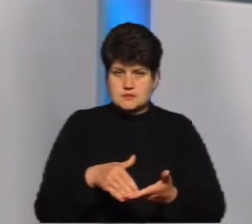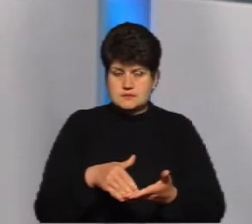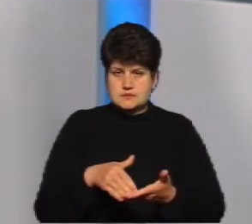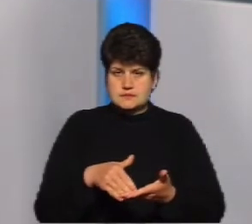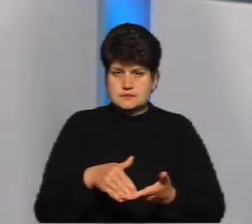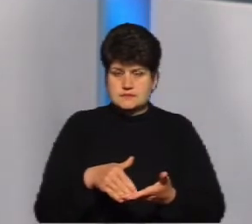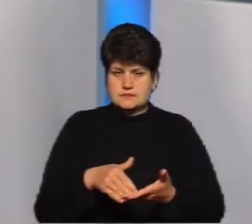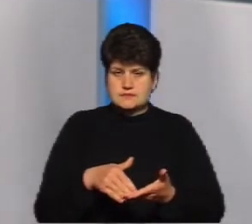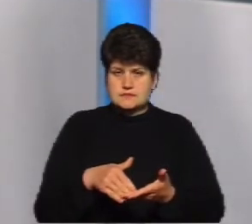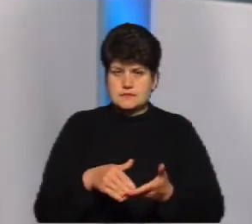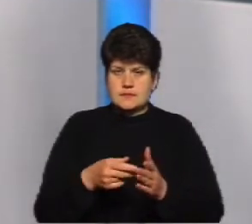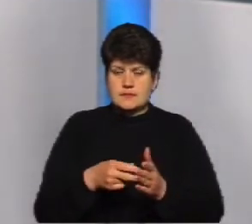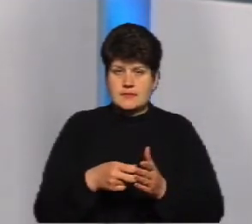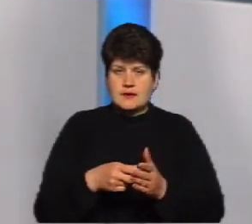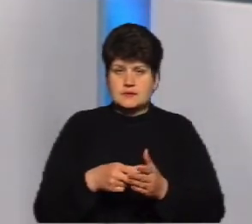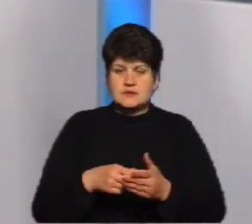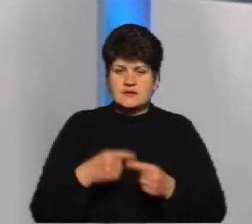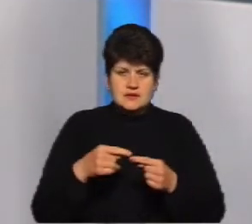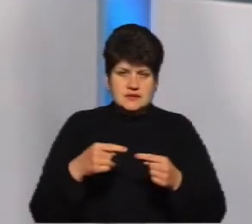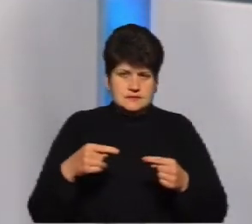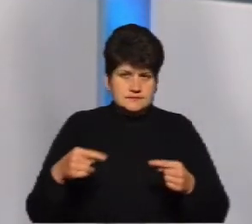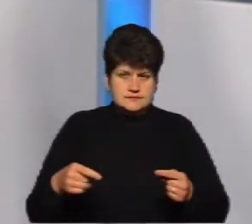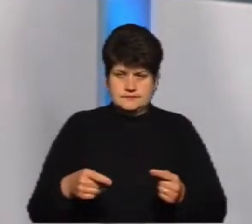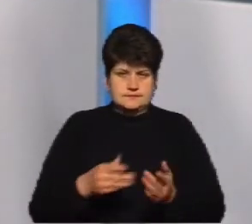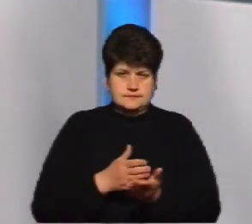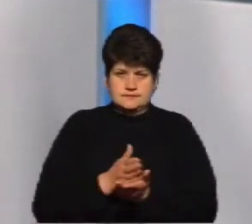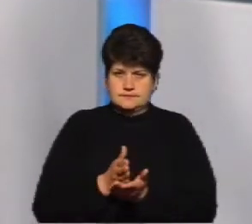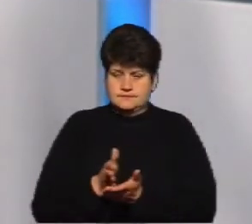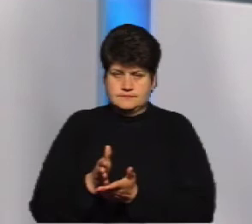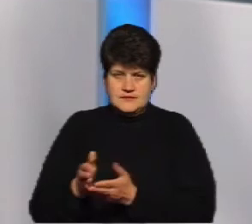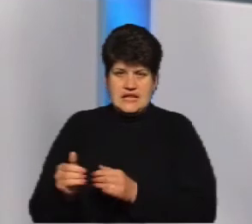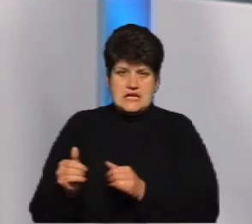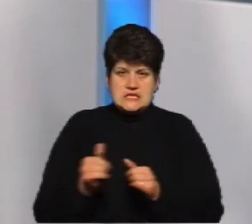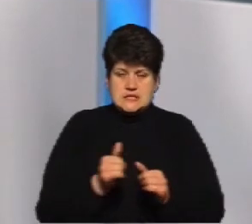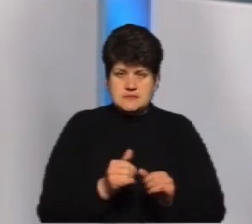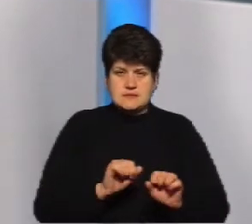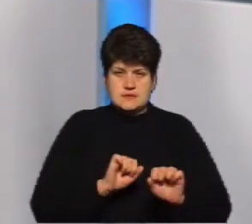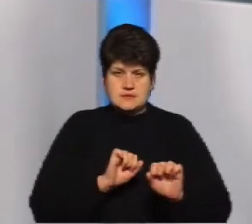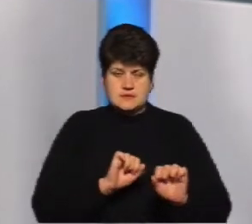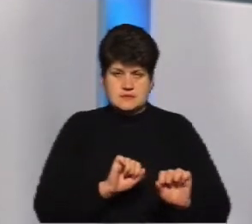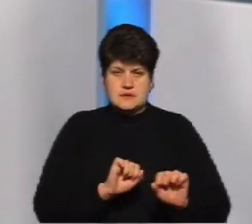плані логістики, других для забезпечення відбиття ворогу. Тобто,